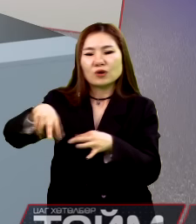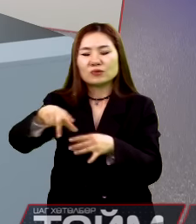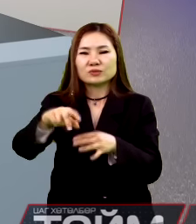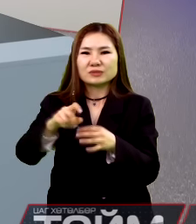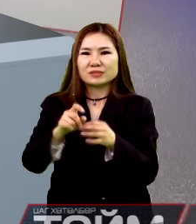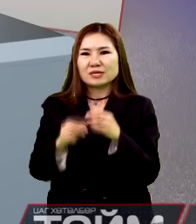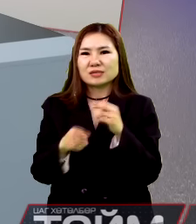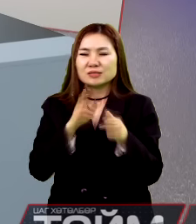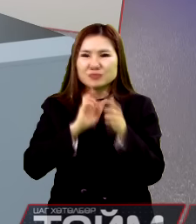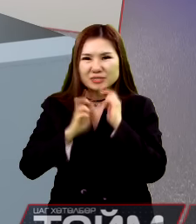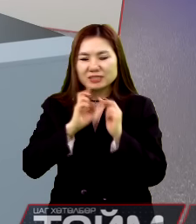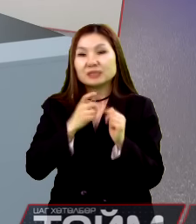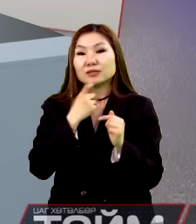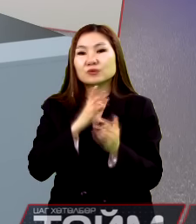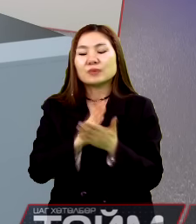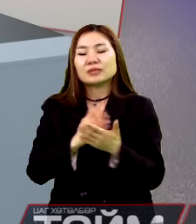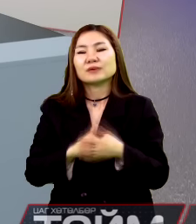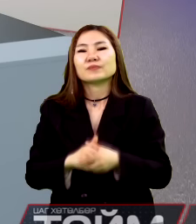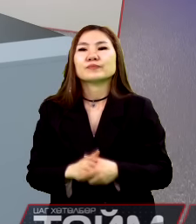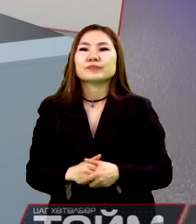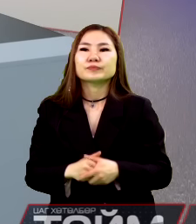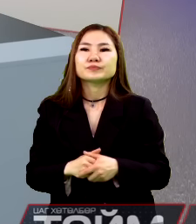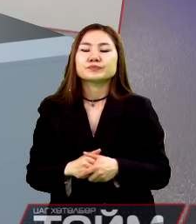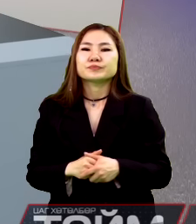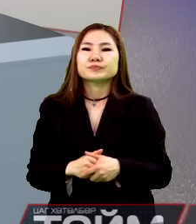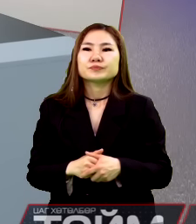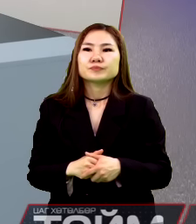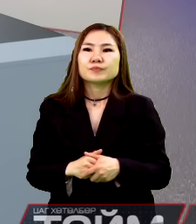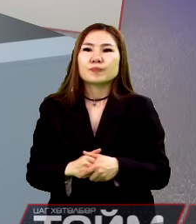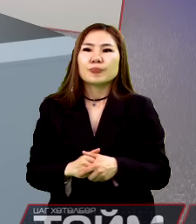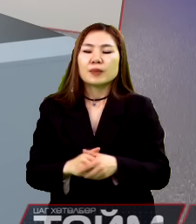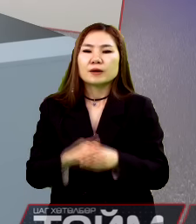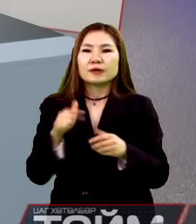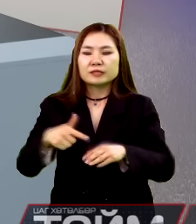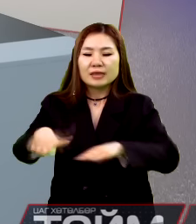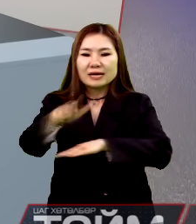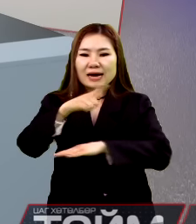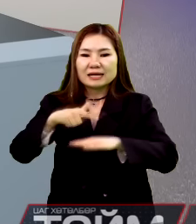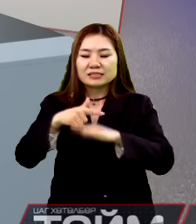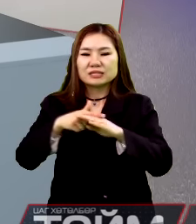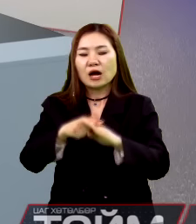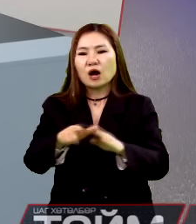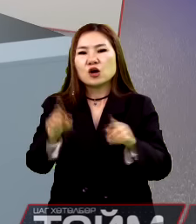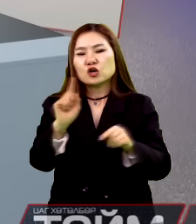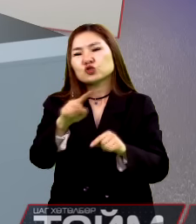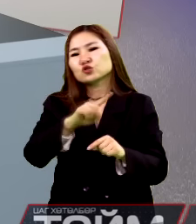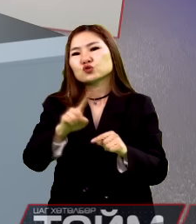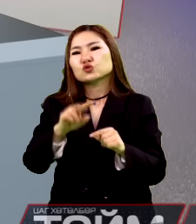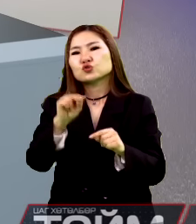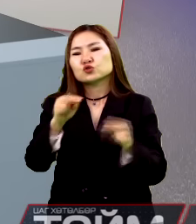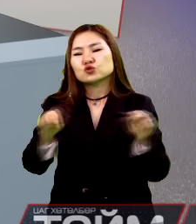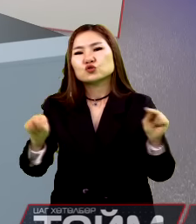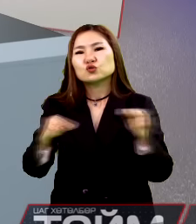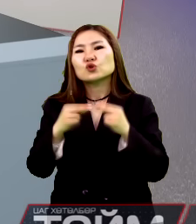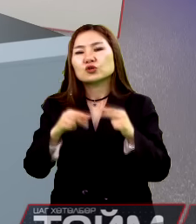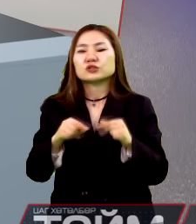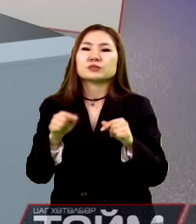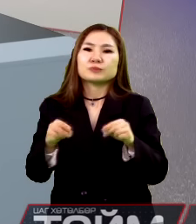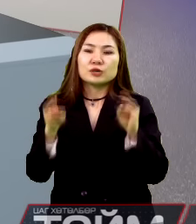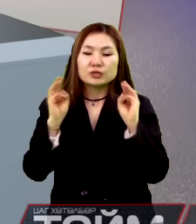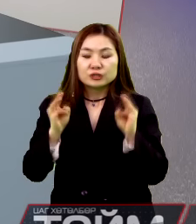байтал. Тэгэхээр иймэрхүү асуудлуудыг ингээд тодорхой үүрэг чиглэлүүд шүүд өгөөд одоо газраа чөлөөл зөрчлөө арилга гэдэг асуудлуудыг ингээд